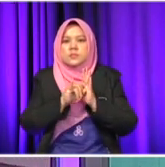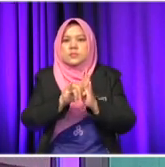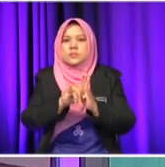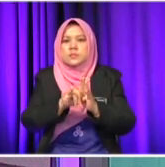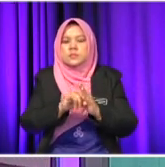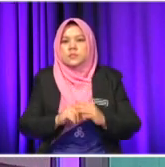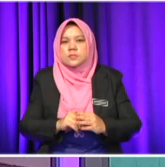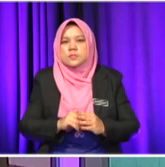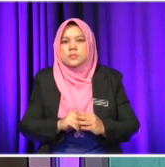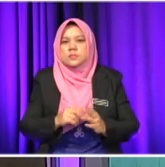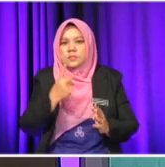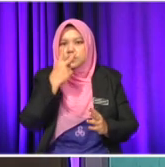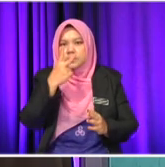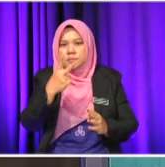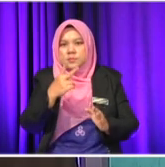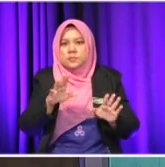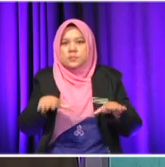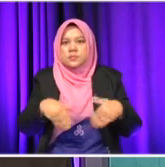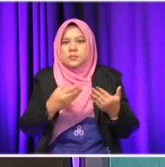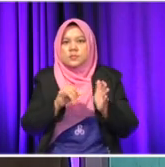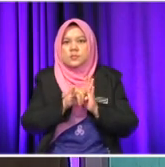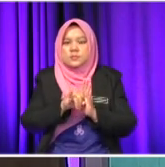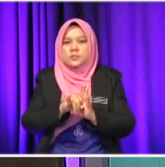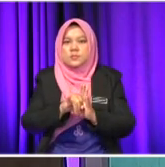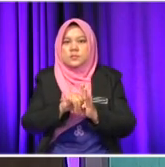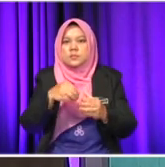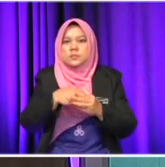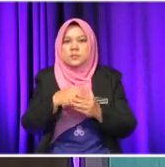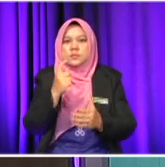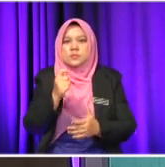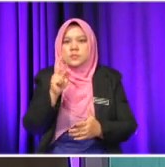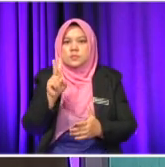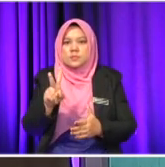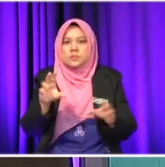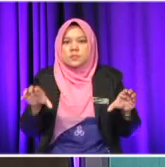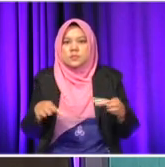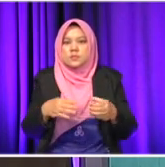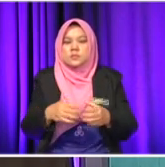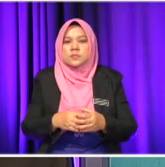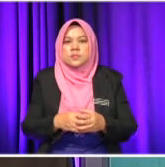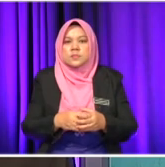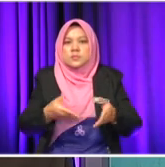Oke kamu tengok macam mana iklan di dalam television dihasilkan